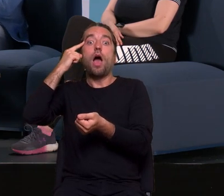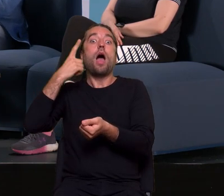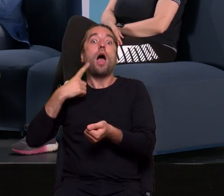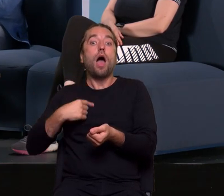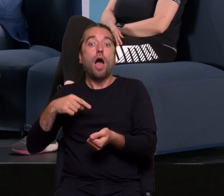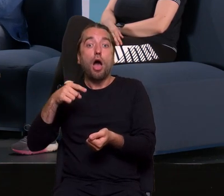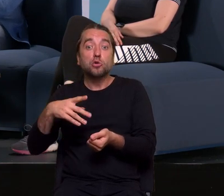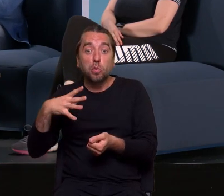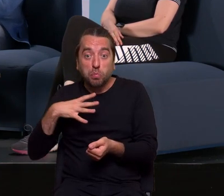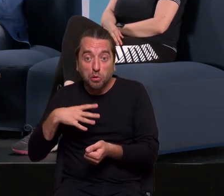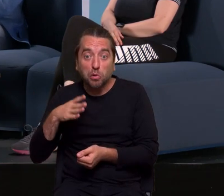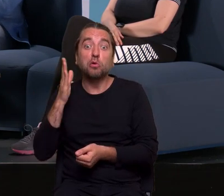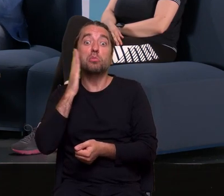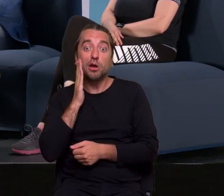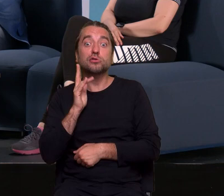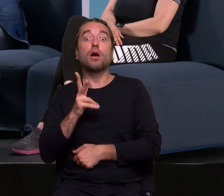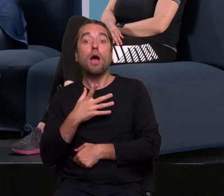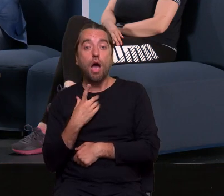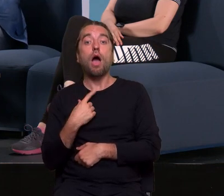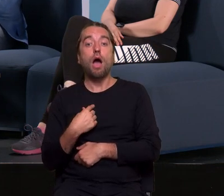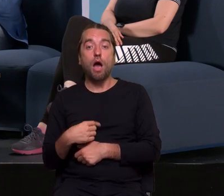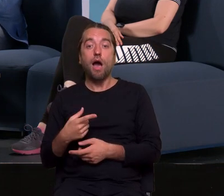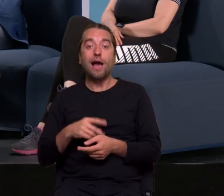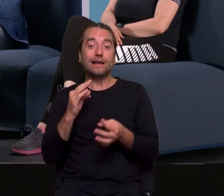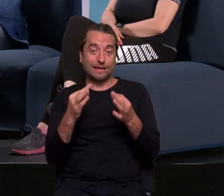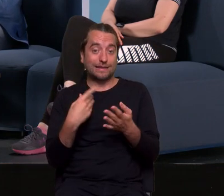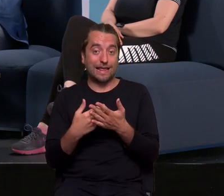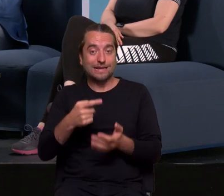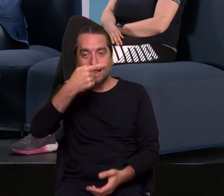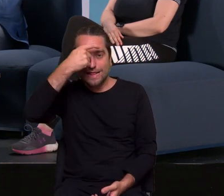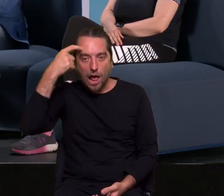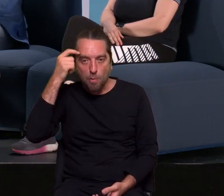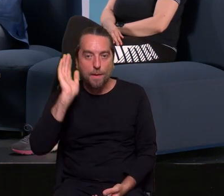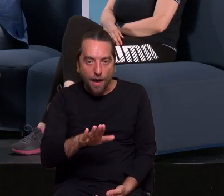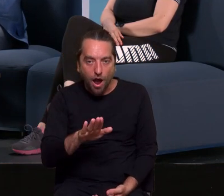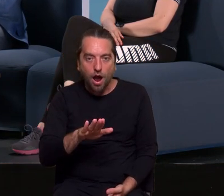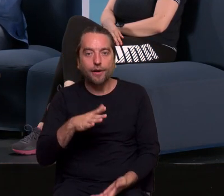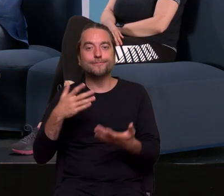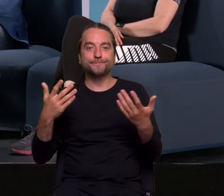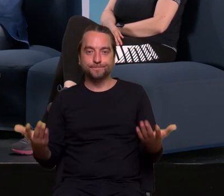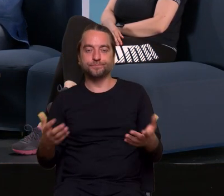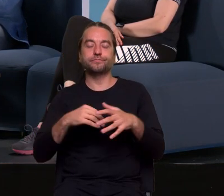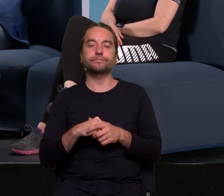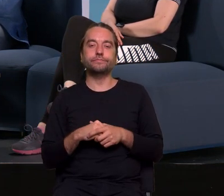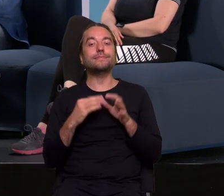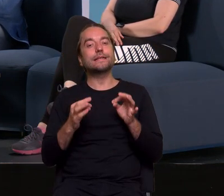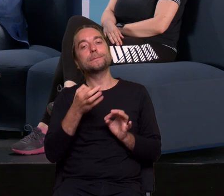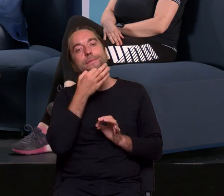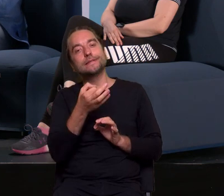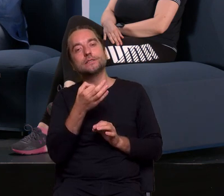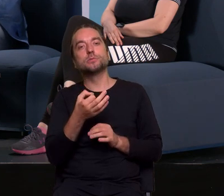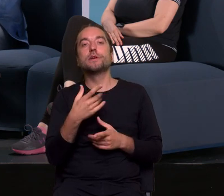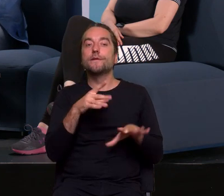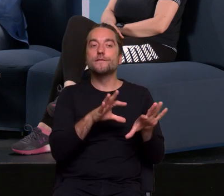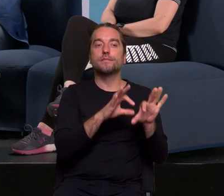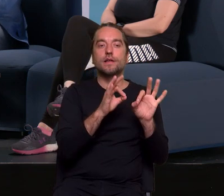to... Ale jakaś trauma z tego powodu... No właśnie, i została trauma, nie? To znaczy, to jest pytanie, czy my wybieramy troskę czy